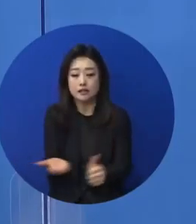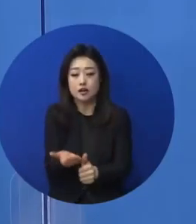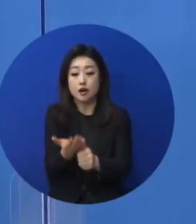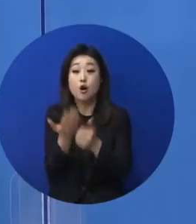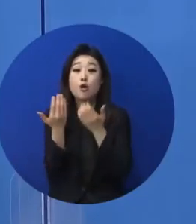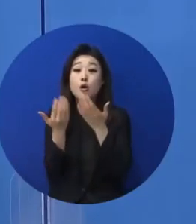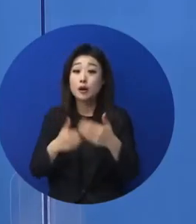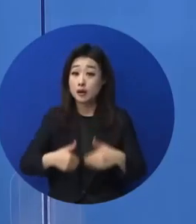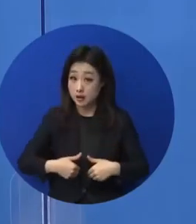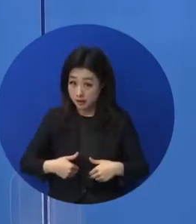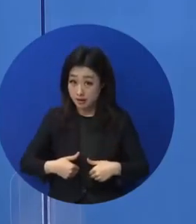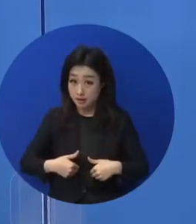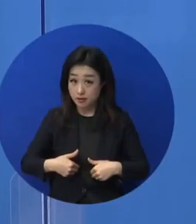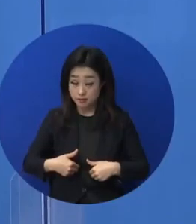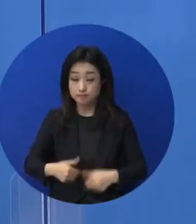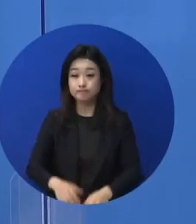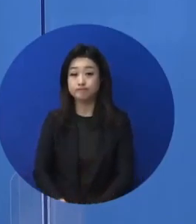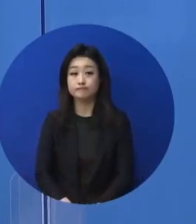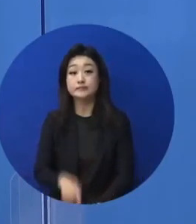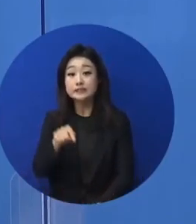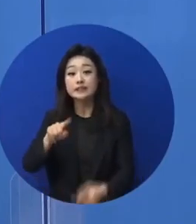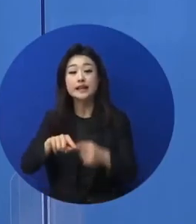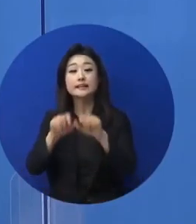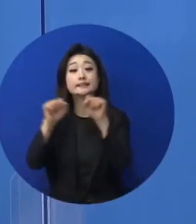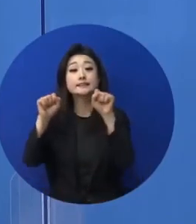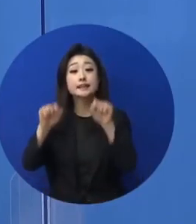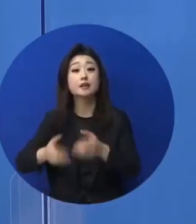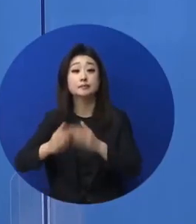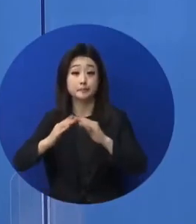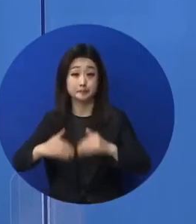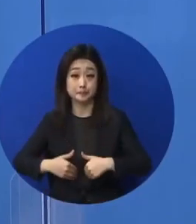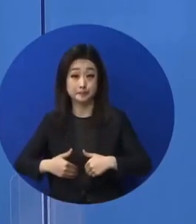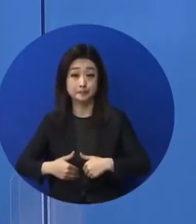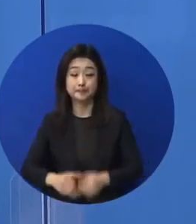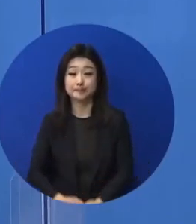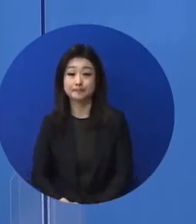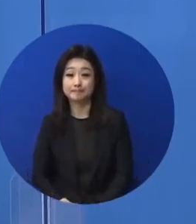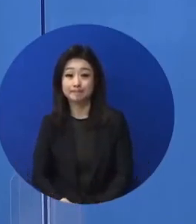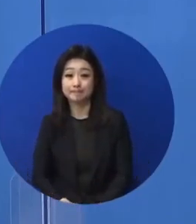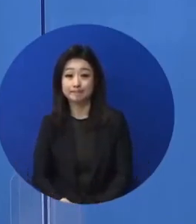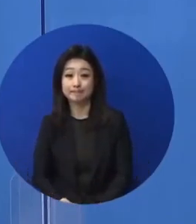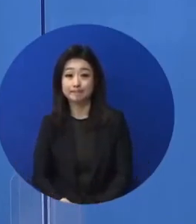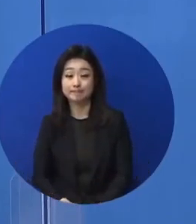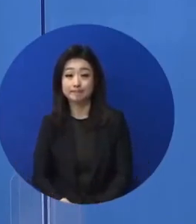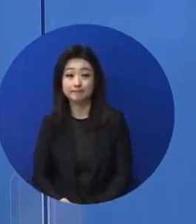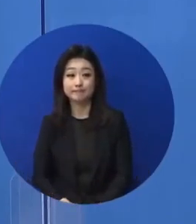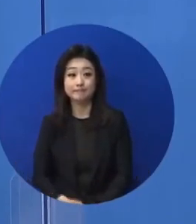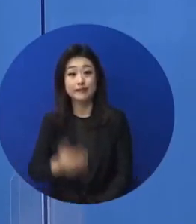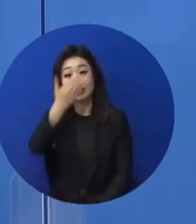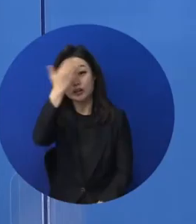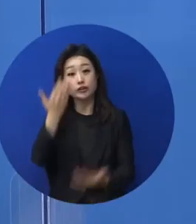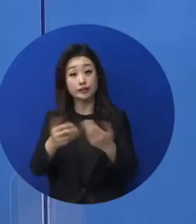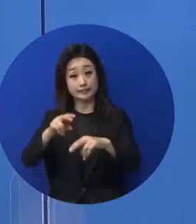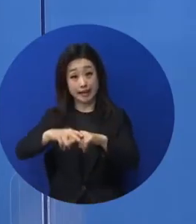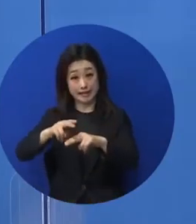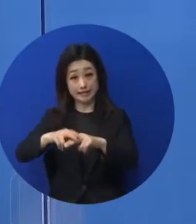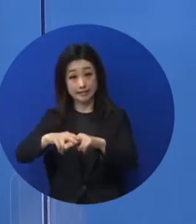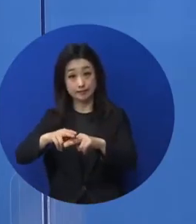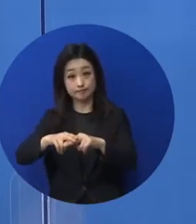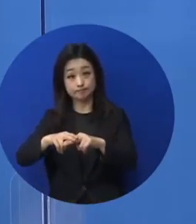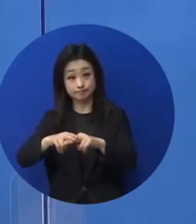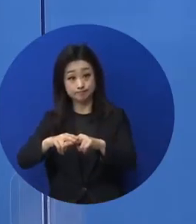있도록 육성하는 시스템을 만드는 것부터 장기적인 대책은 나와야 된다고 생각을 합니다. 청년 일자리 문제에